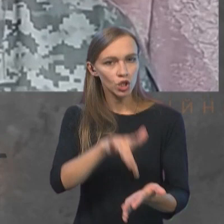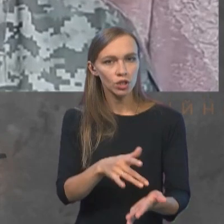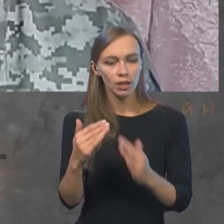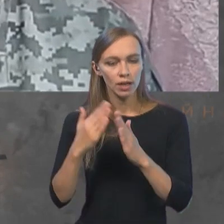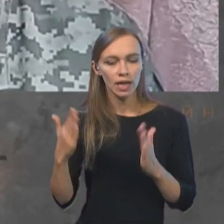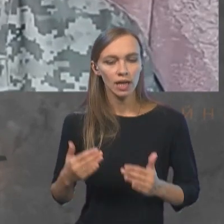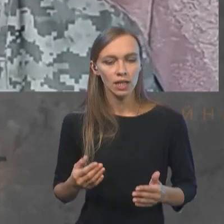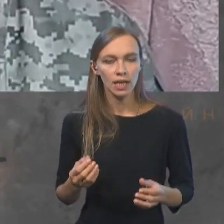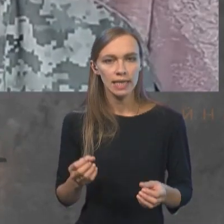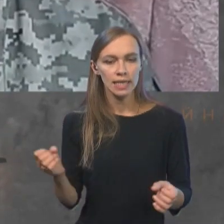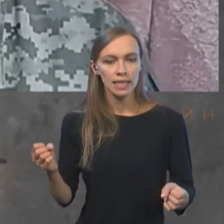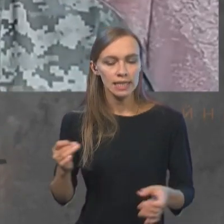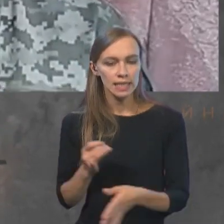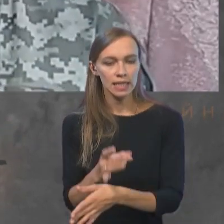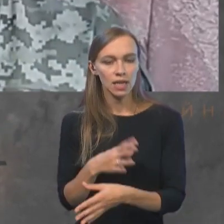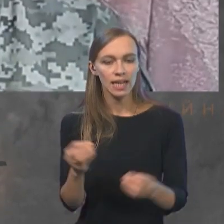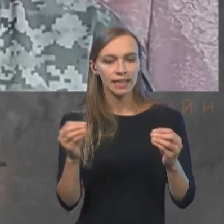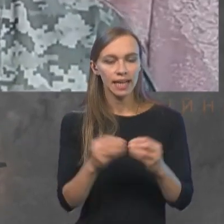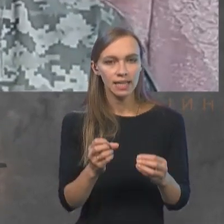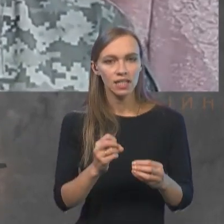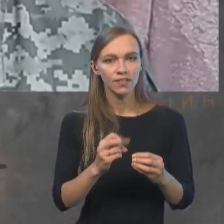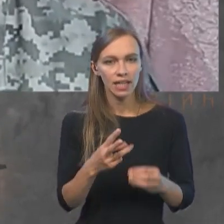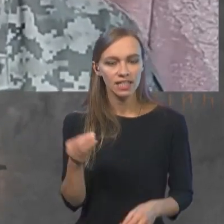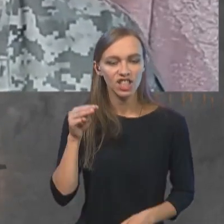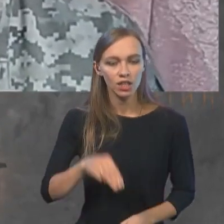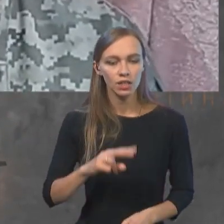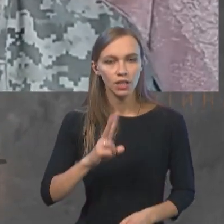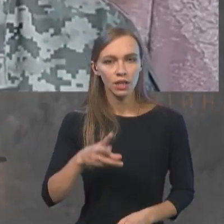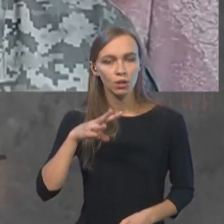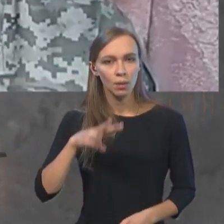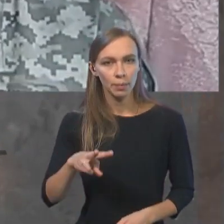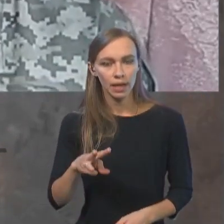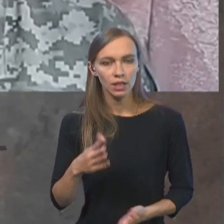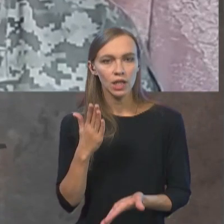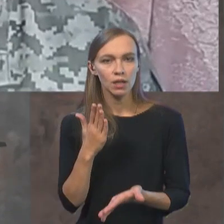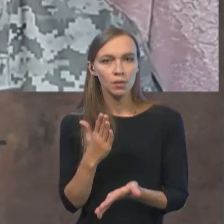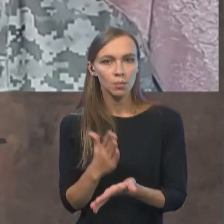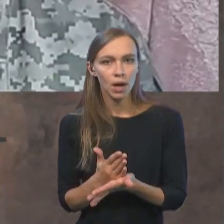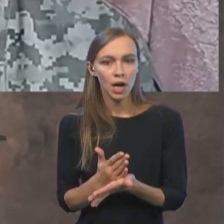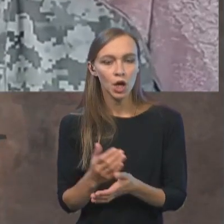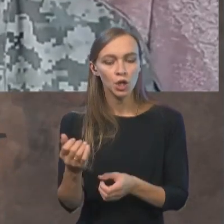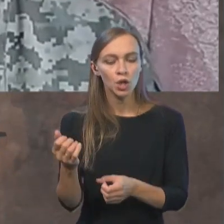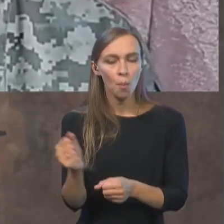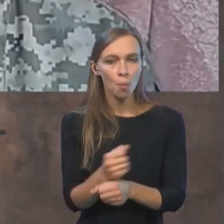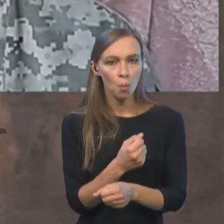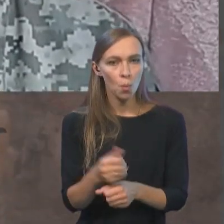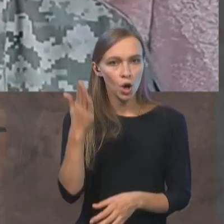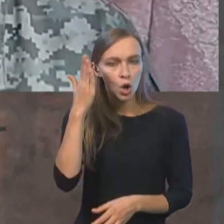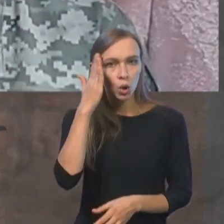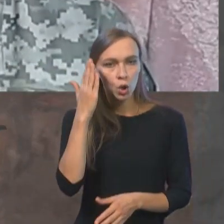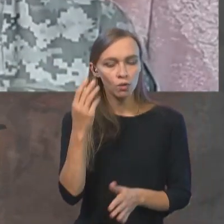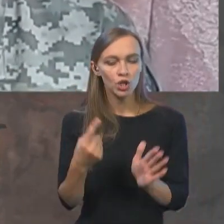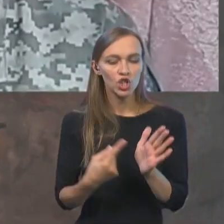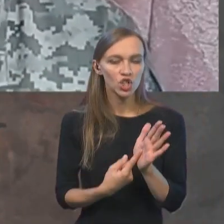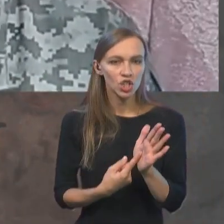10-12 тисяч кілометрів і мають на своєму борту роздільні боєголовки. Там 8-6 штук залежить від комплектації